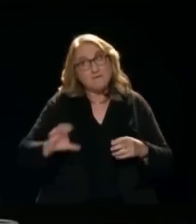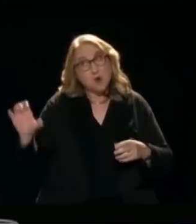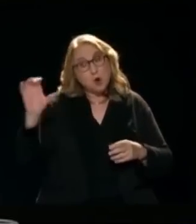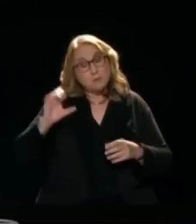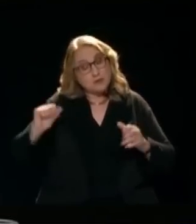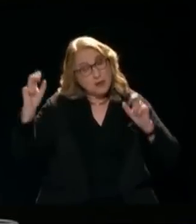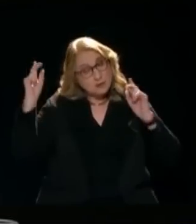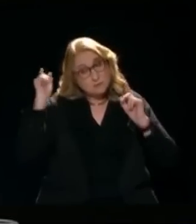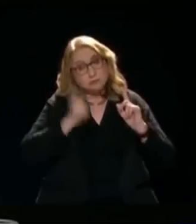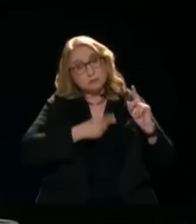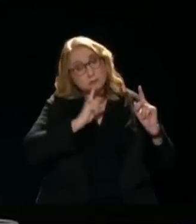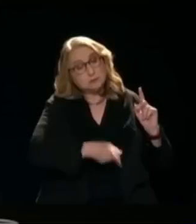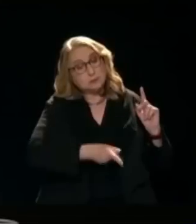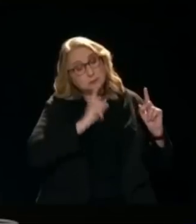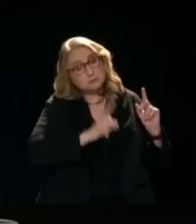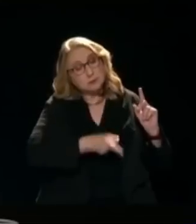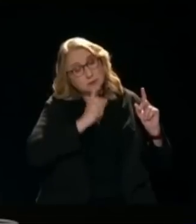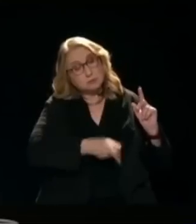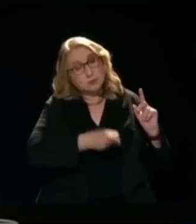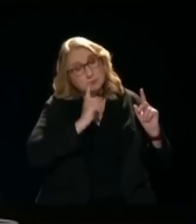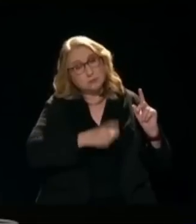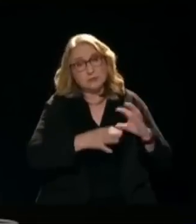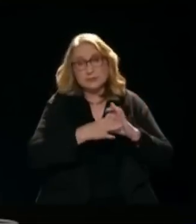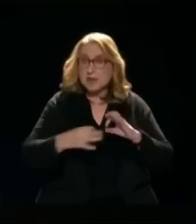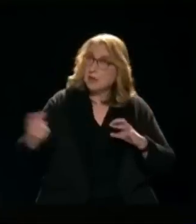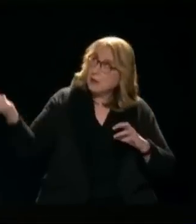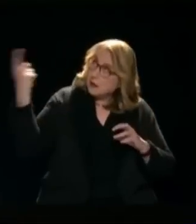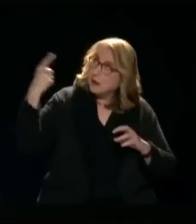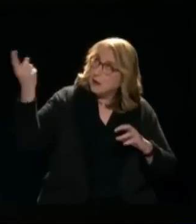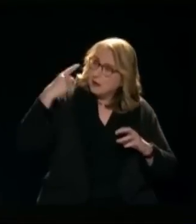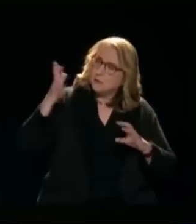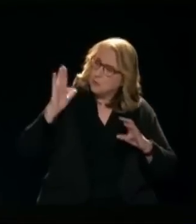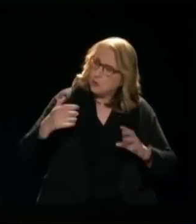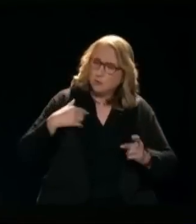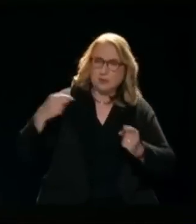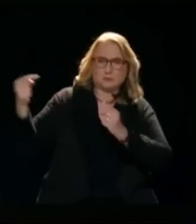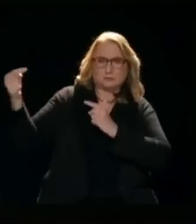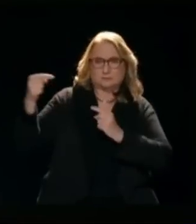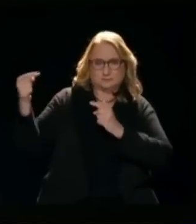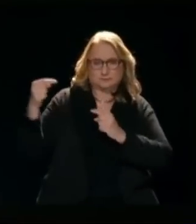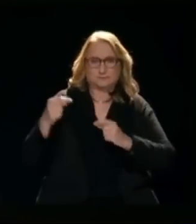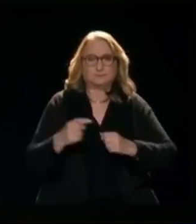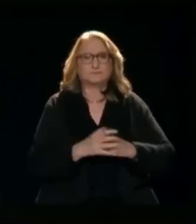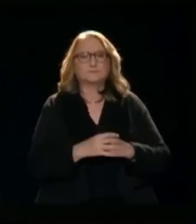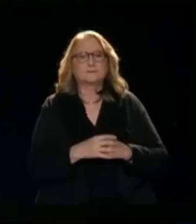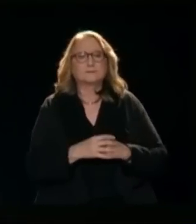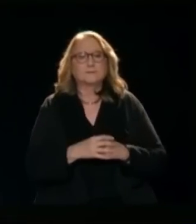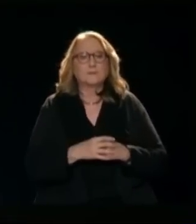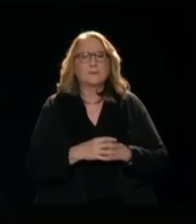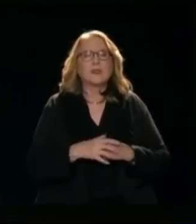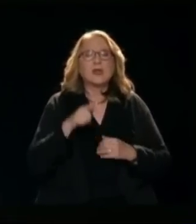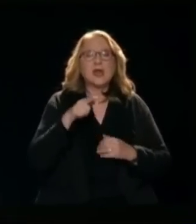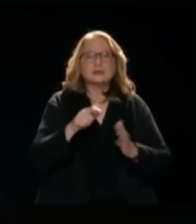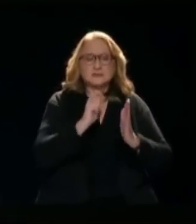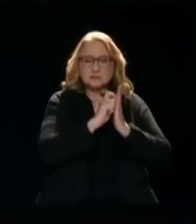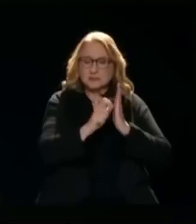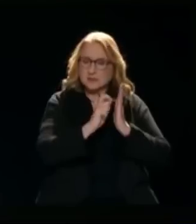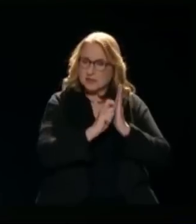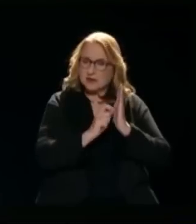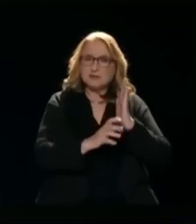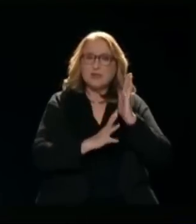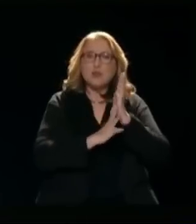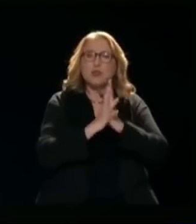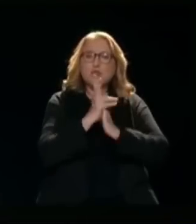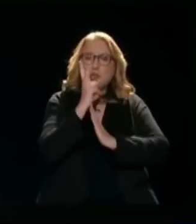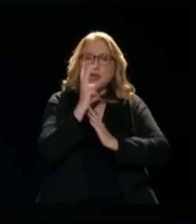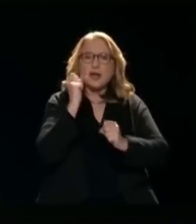να επιβάλλει μια πολιτική η οποία είναι σε βάρος της χώρας και του λαού. 12 συνένα μέτρα άμεσης ανάγκης, έτσι θα αλλάξει πορεία η χώρα. Αυτό λέτε